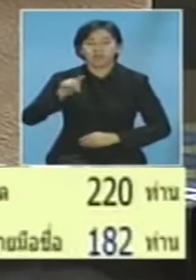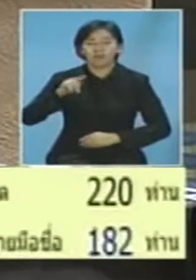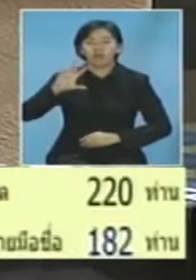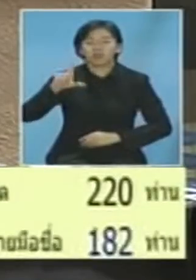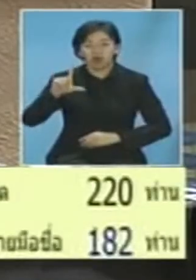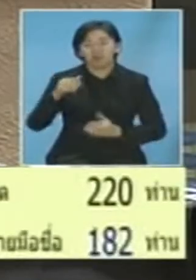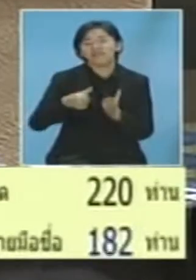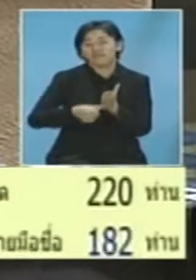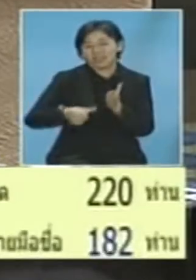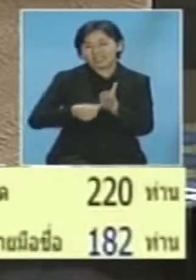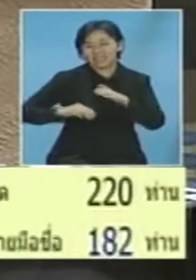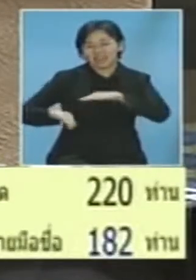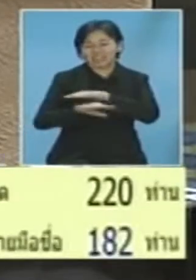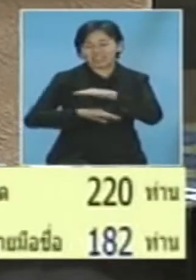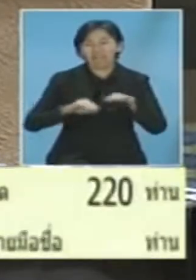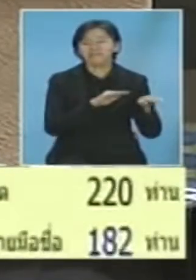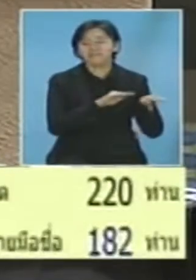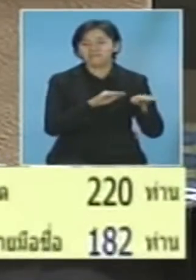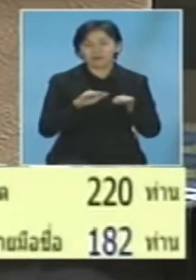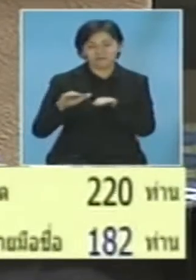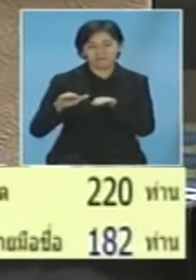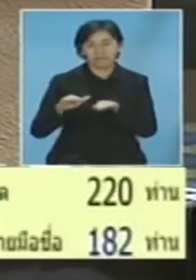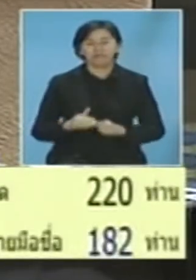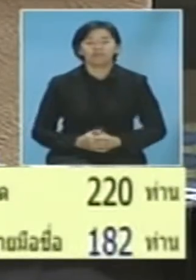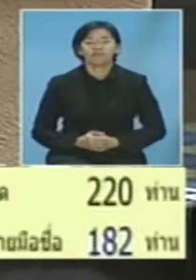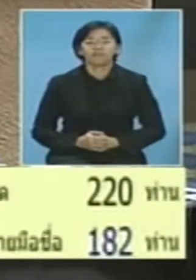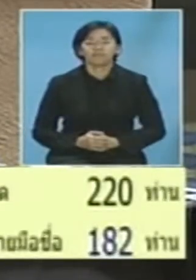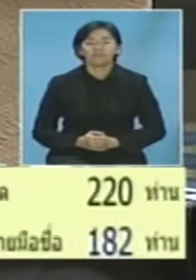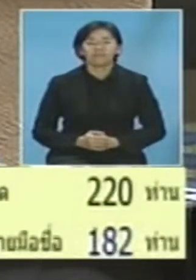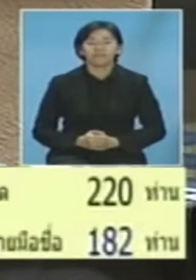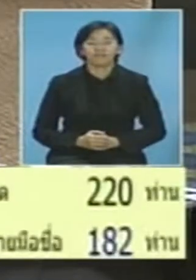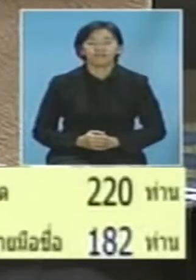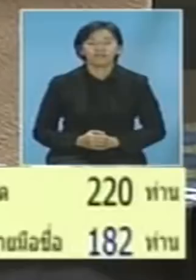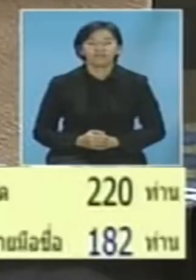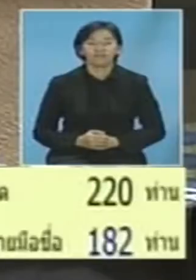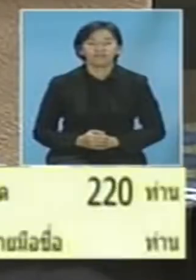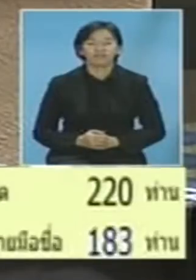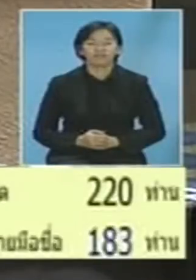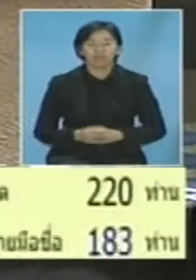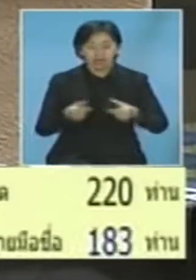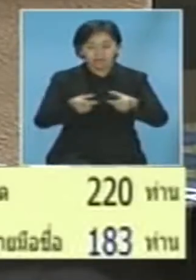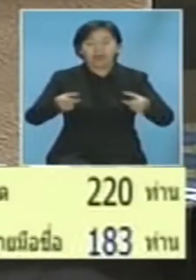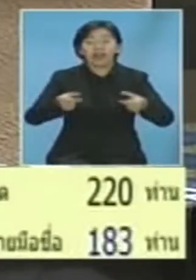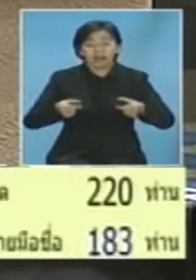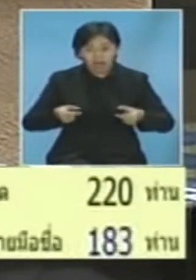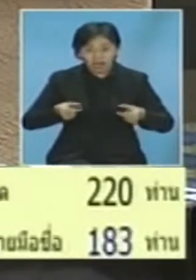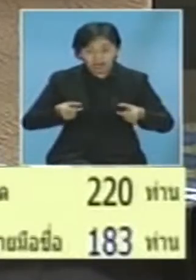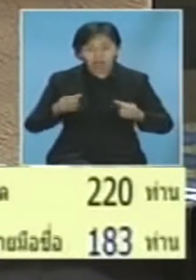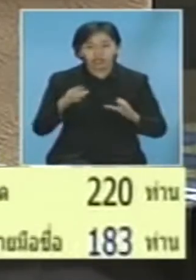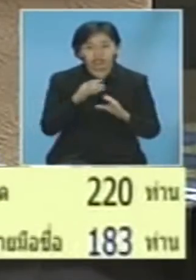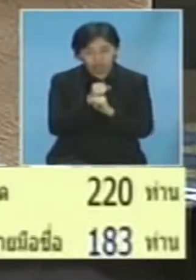พร้อมใบเสร็จเรียบร้อยครับผมอันดับแรกคือเป็นรายงานการปิดบัญ